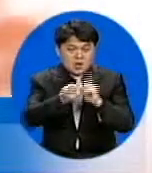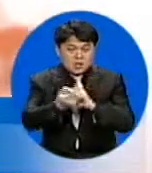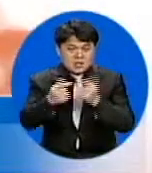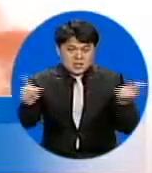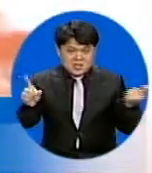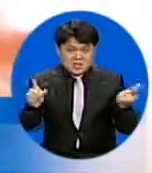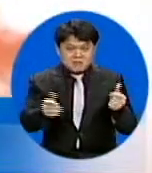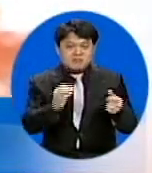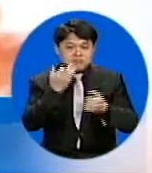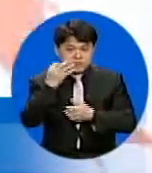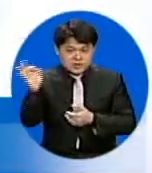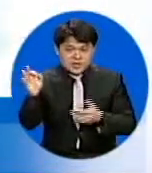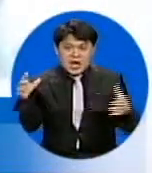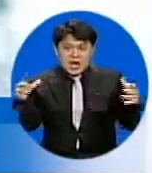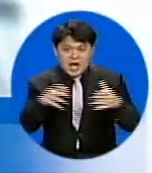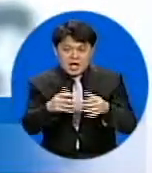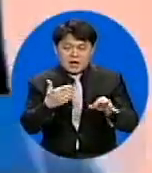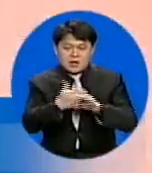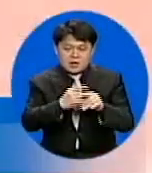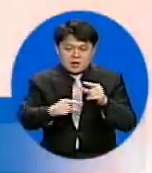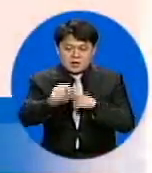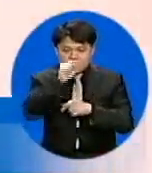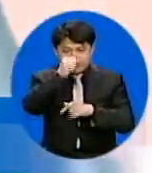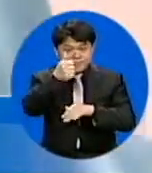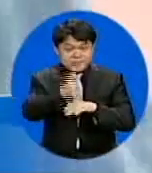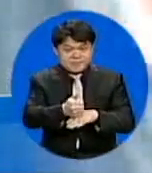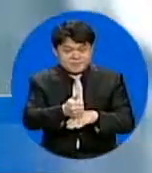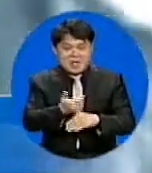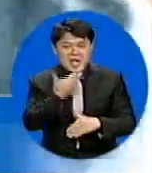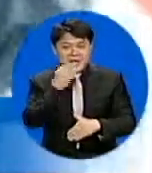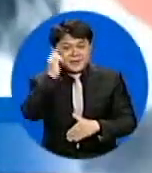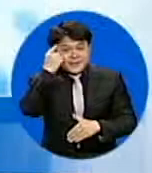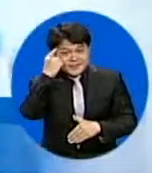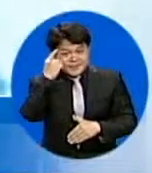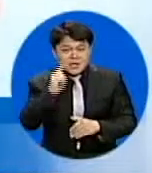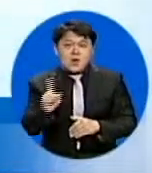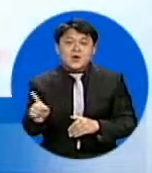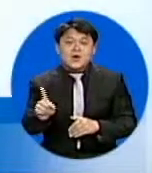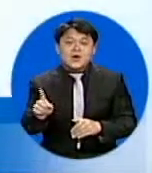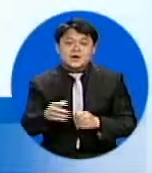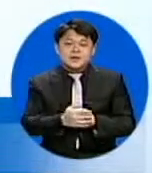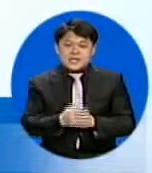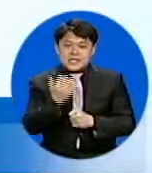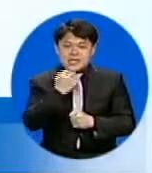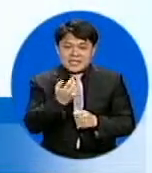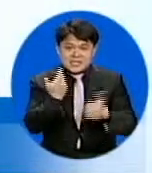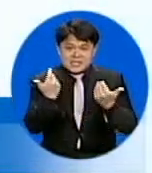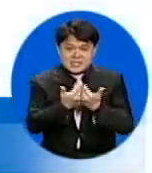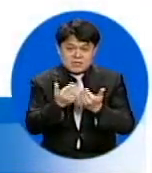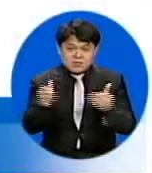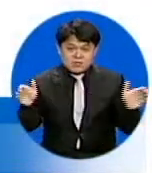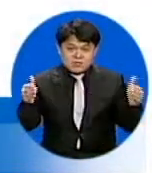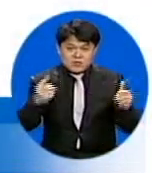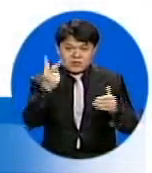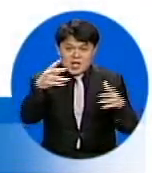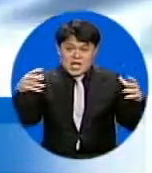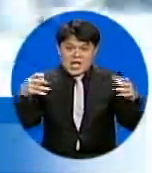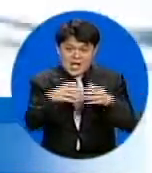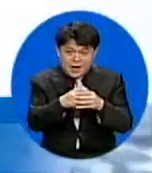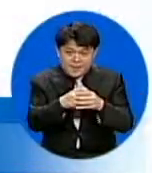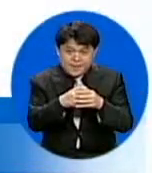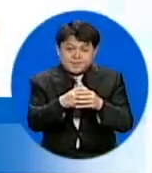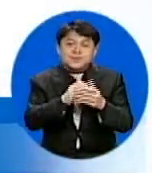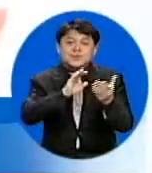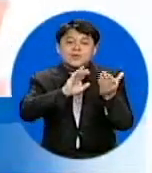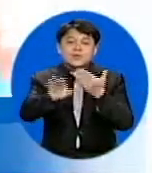화합을 이룬다면은 더 나은 결과를 만들 수 있다는 걸 보여주기 위해서 두 색깔의 물고기가 합쳐져서 두 색깔이